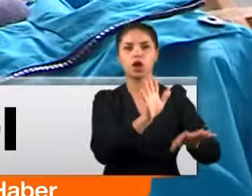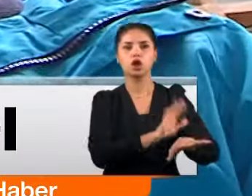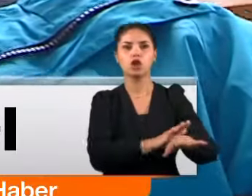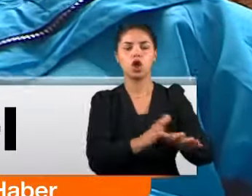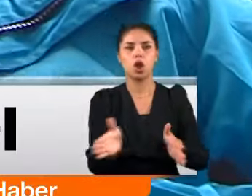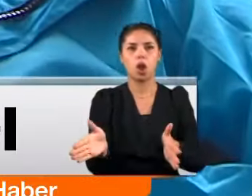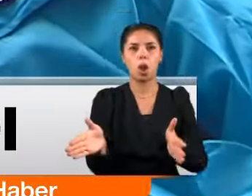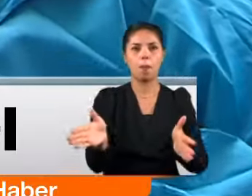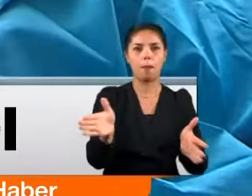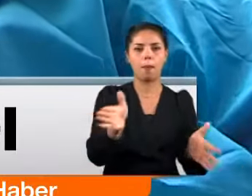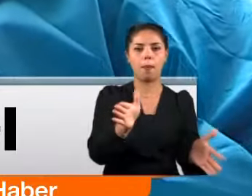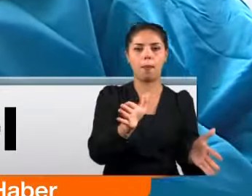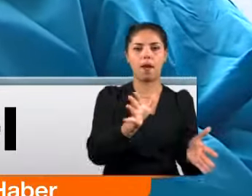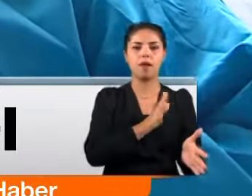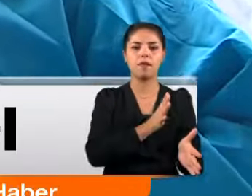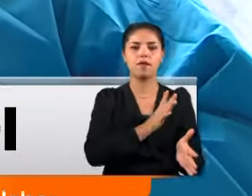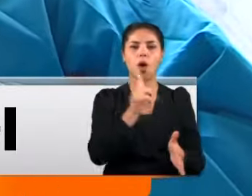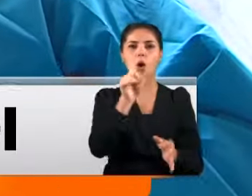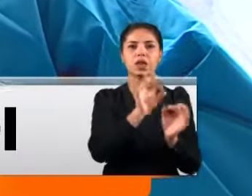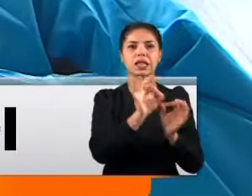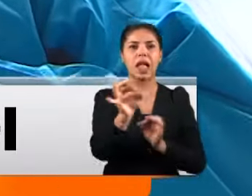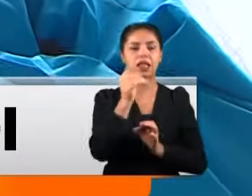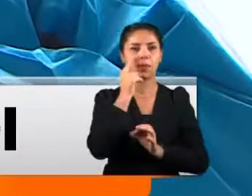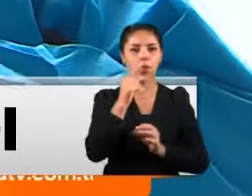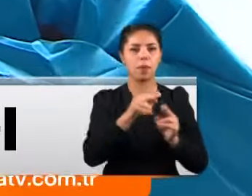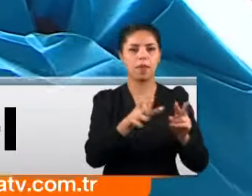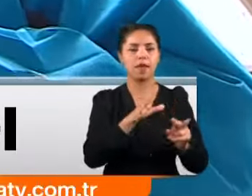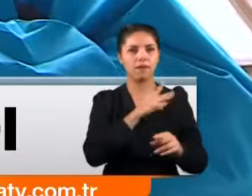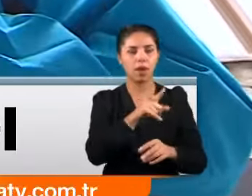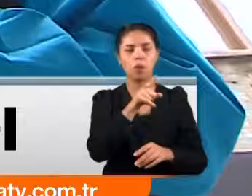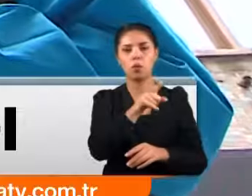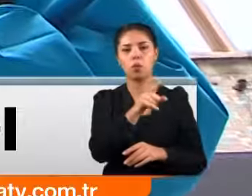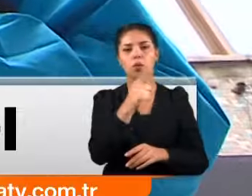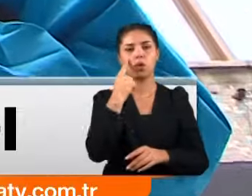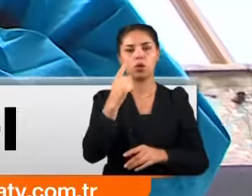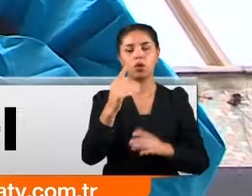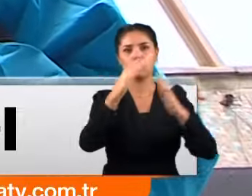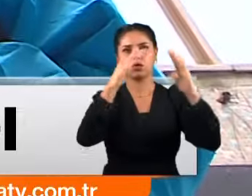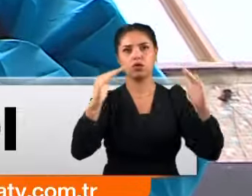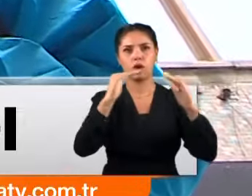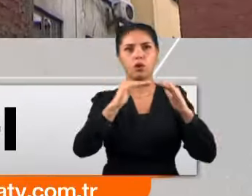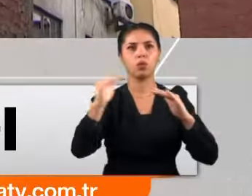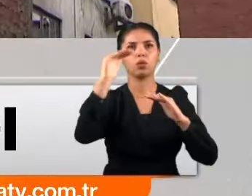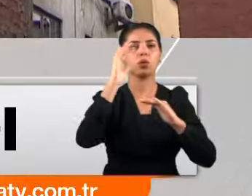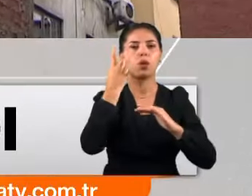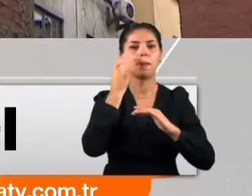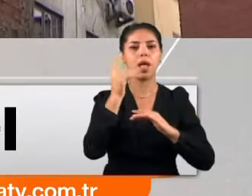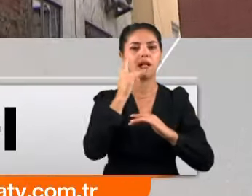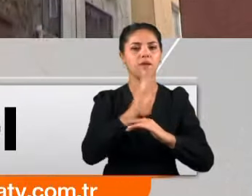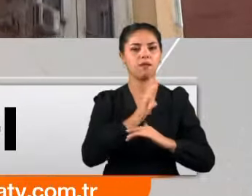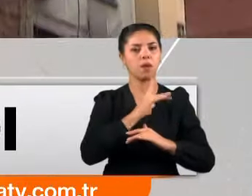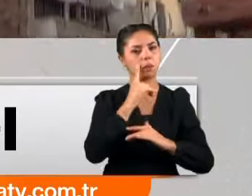eğim kazandı. Yaklaşık 10 santimetrelik bir yarık var ve bu yarıktan çatının üstü bile gözüküyor. Tedbir